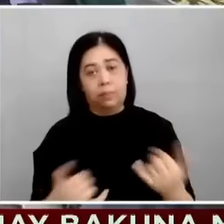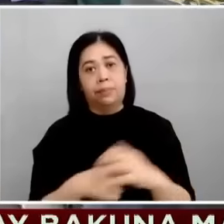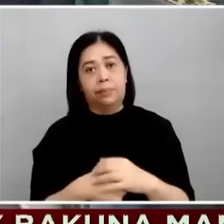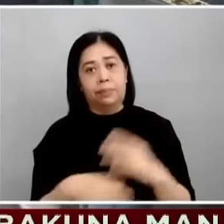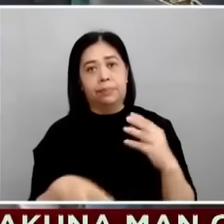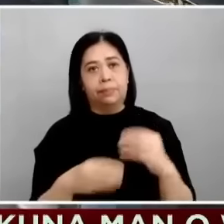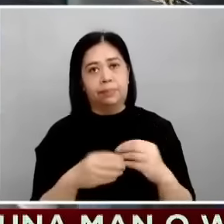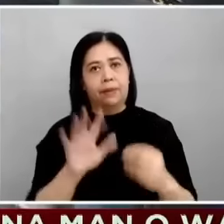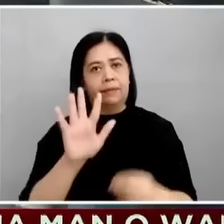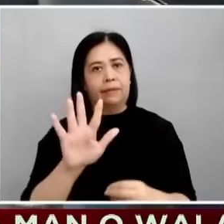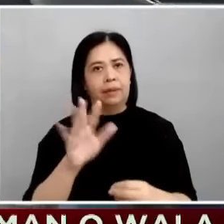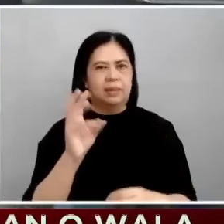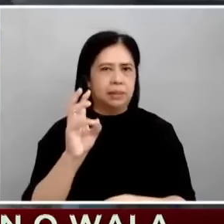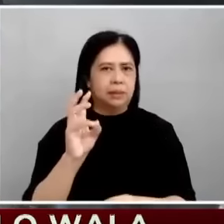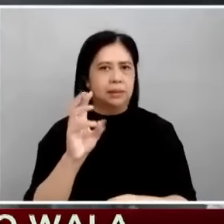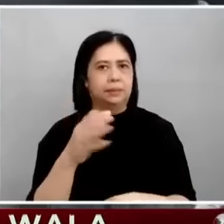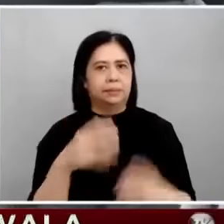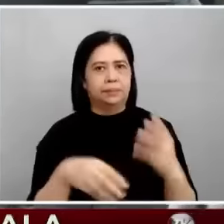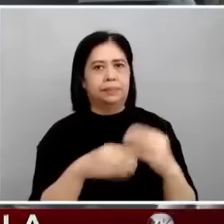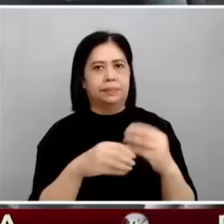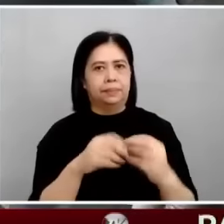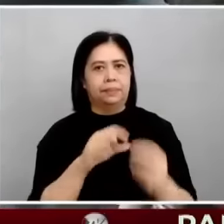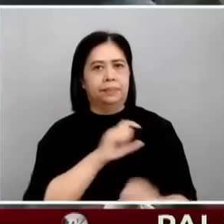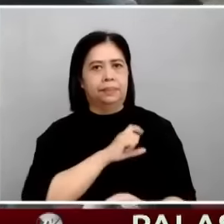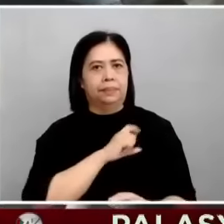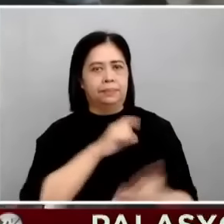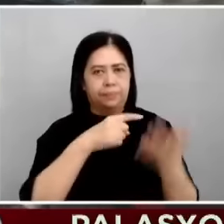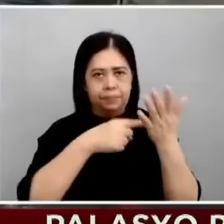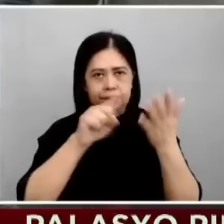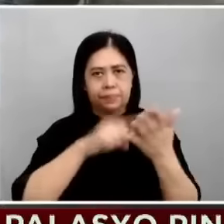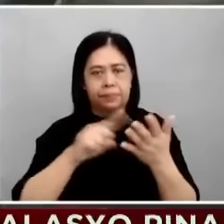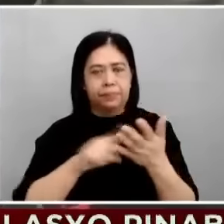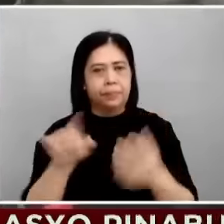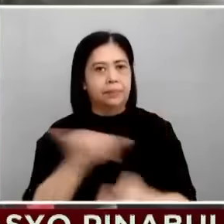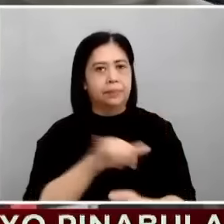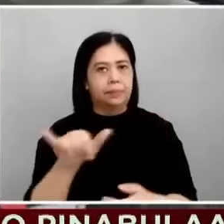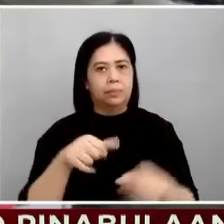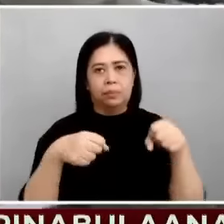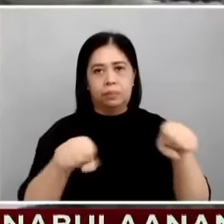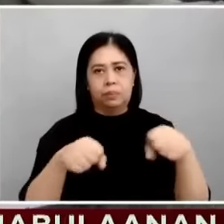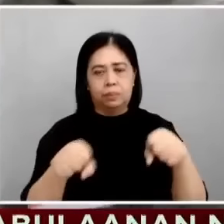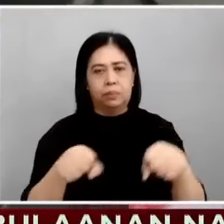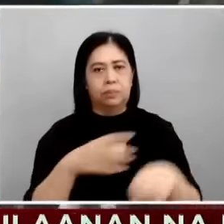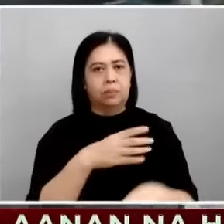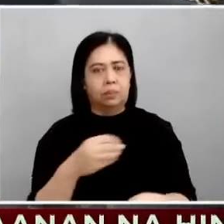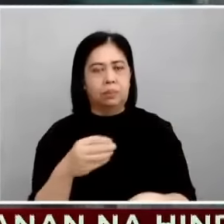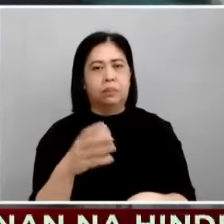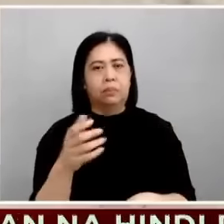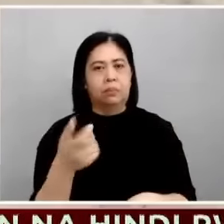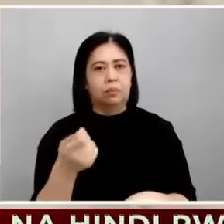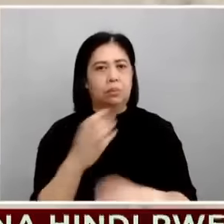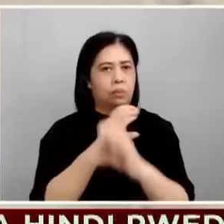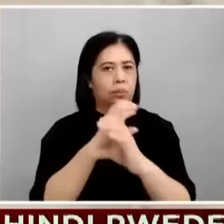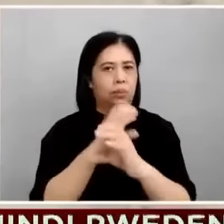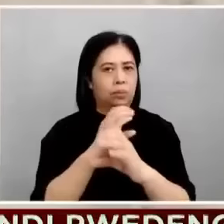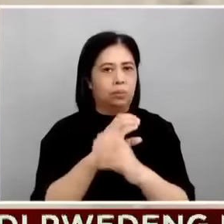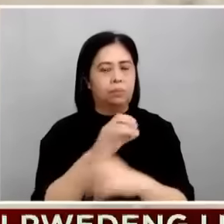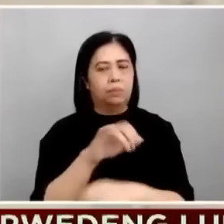5 hanggang 6 na mga police yung nag-i-inspeksyon dito, parehong sa mga motorsiklo at sa mga nakakotse at